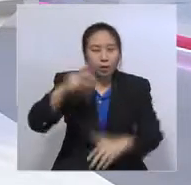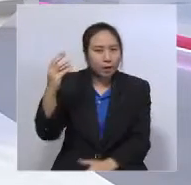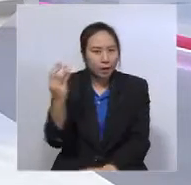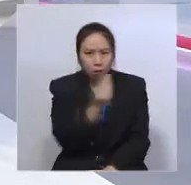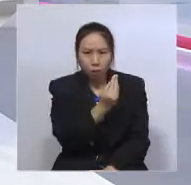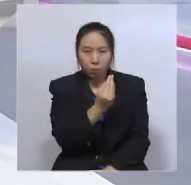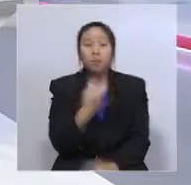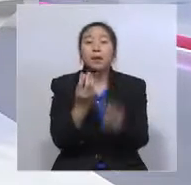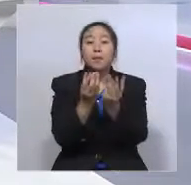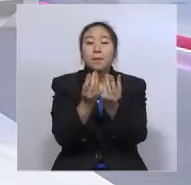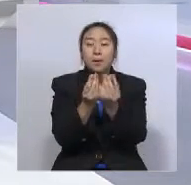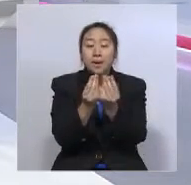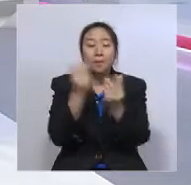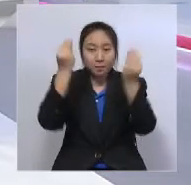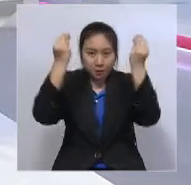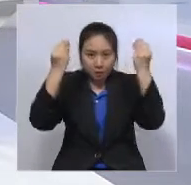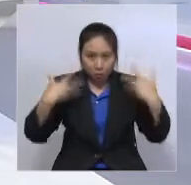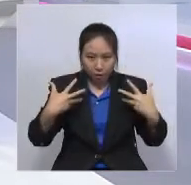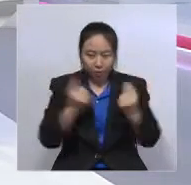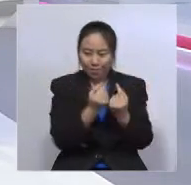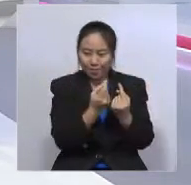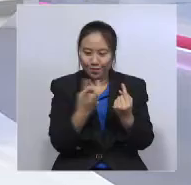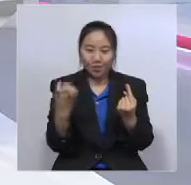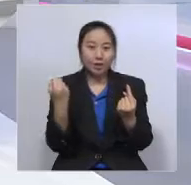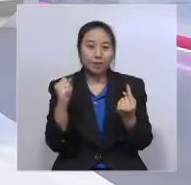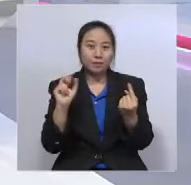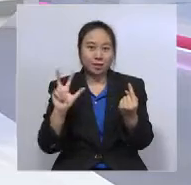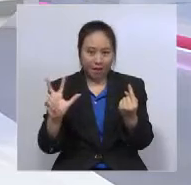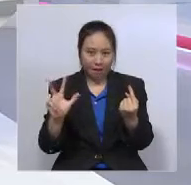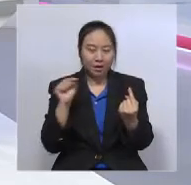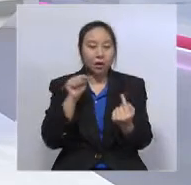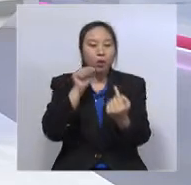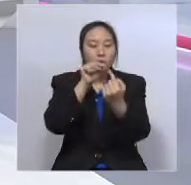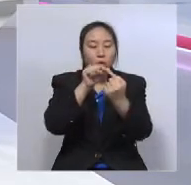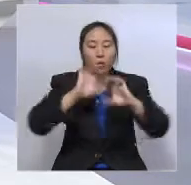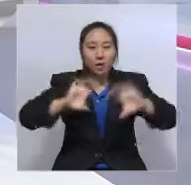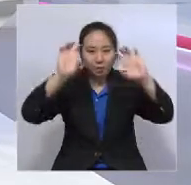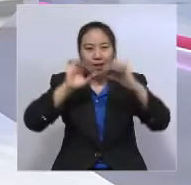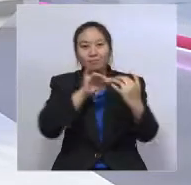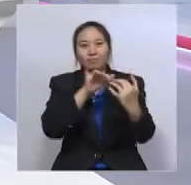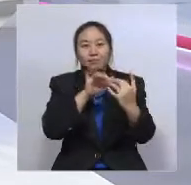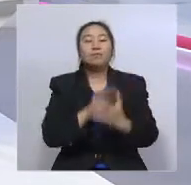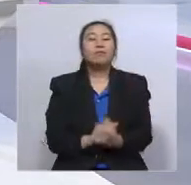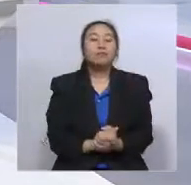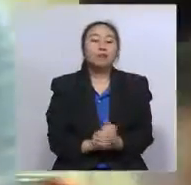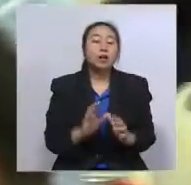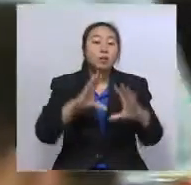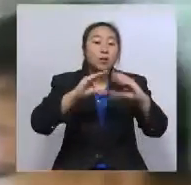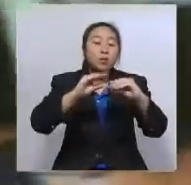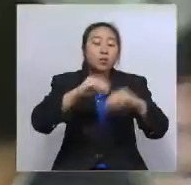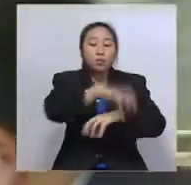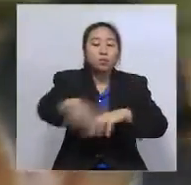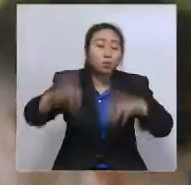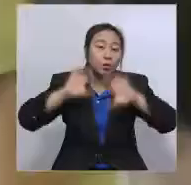ชนโดยใช้หมายเลขประจำตัวประชาชน13หลักค่ะในการติดต่อกับภาครัฐในการประชุมหัวหน้าส่วน